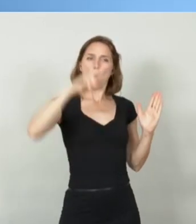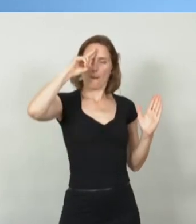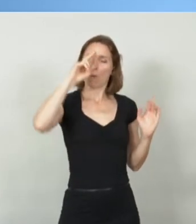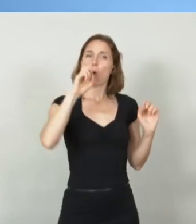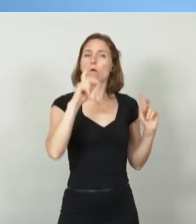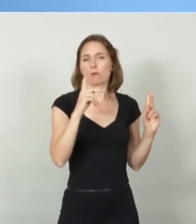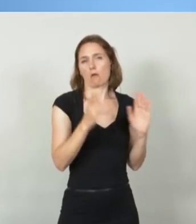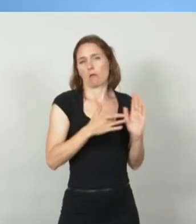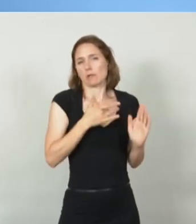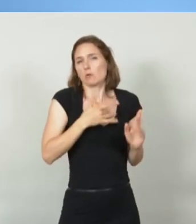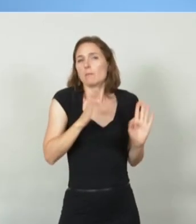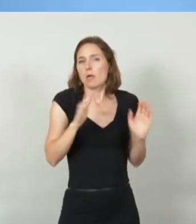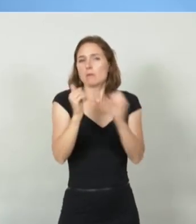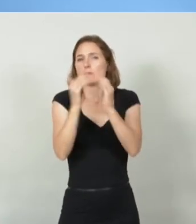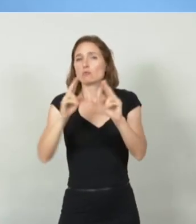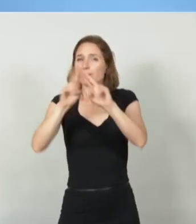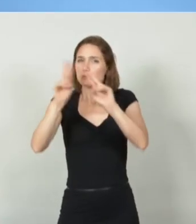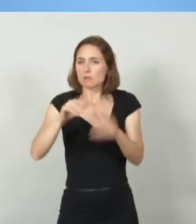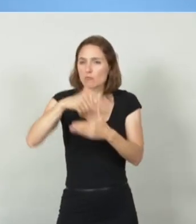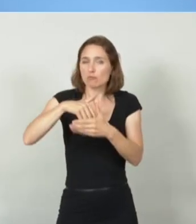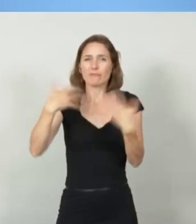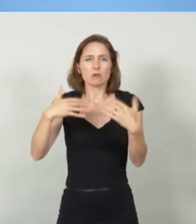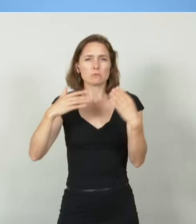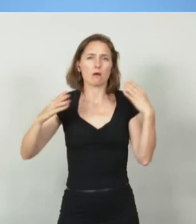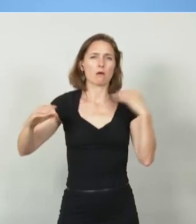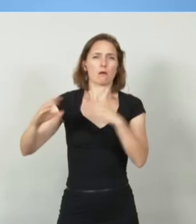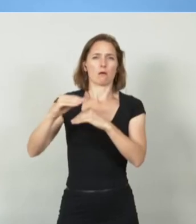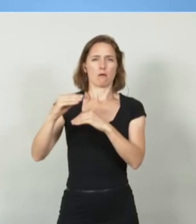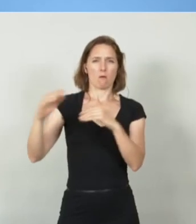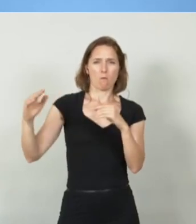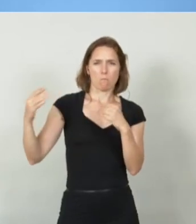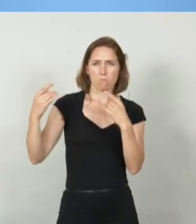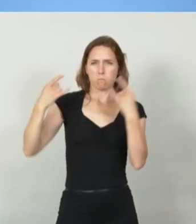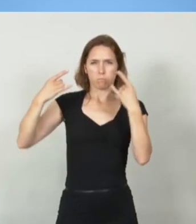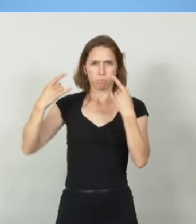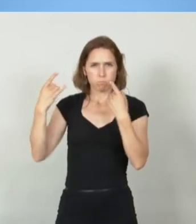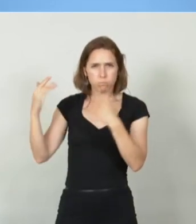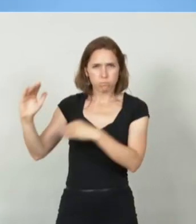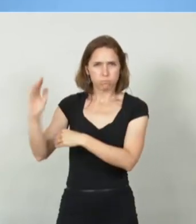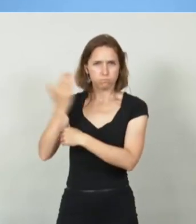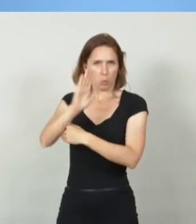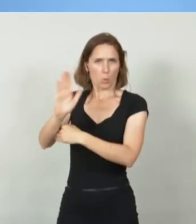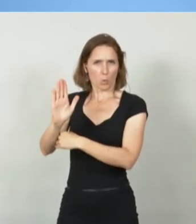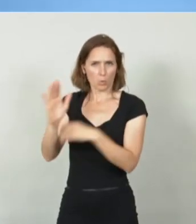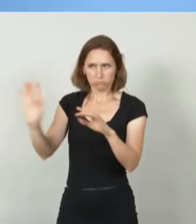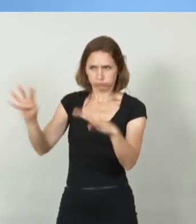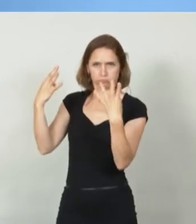Internationale est déjà à dire des espaces qui sont très visibles et qui sont reconnus on fait partie des trois têtes de de